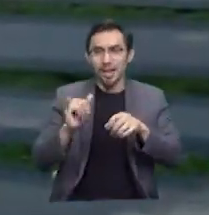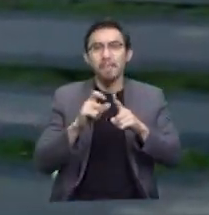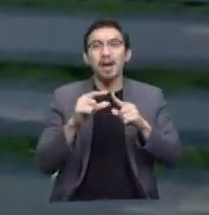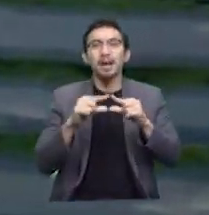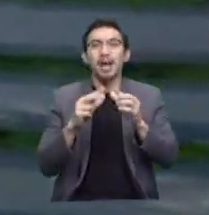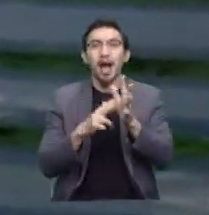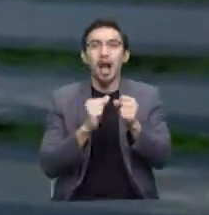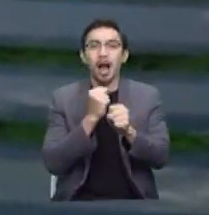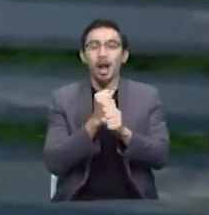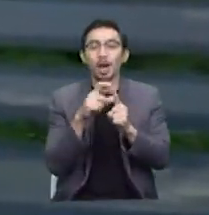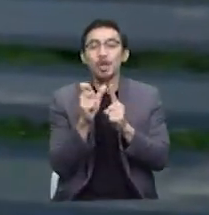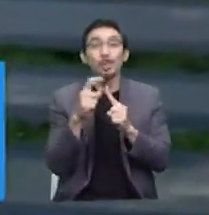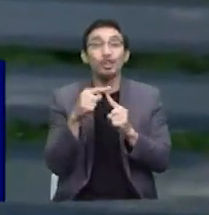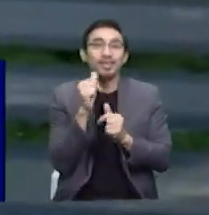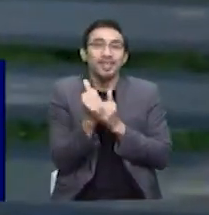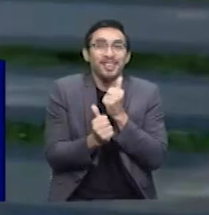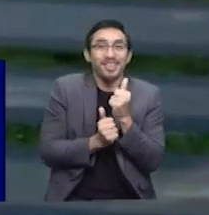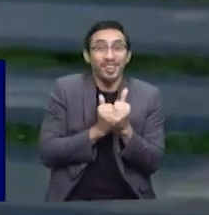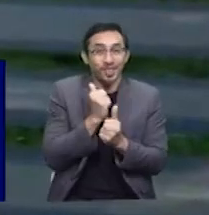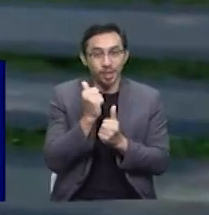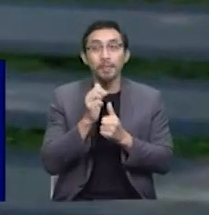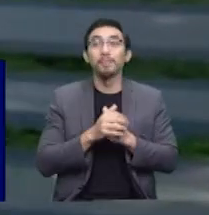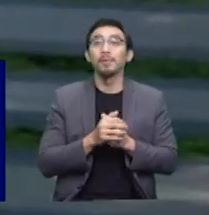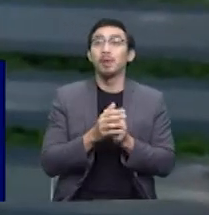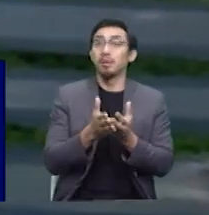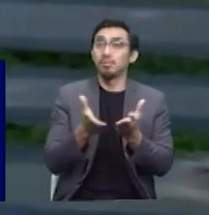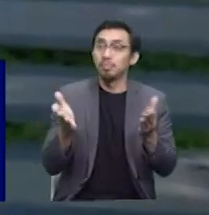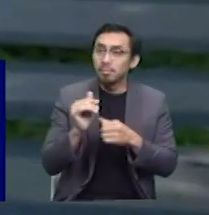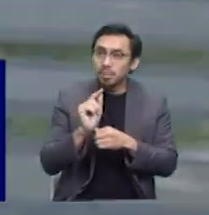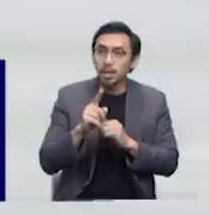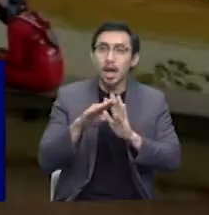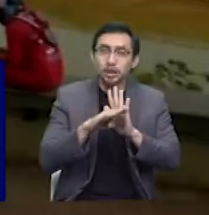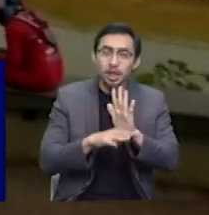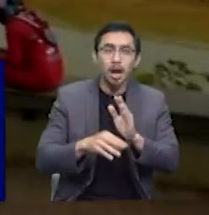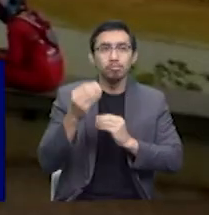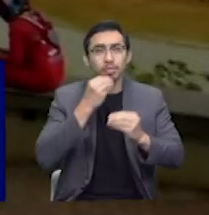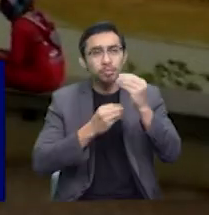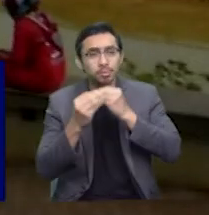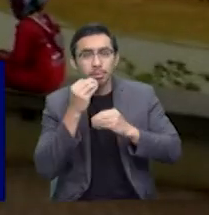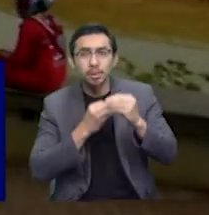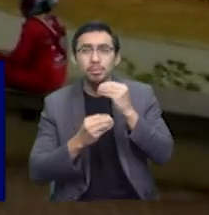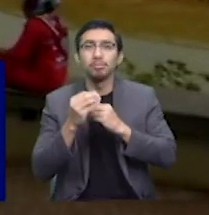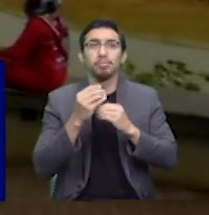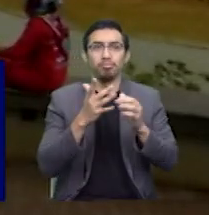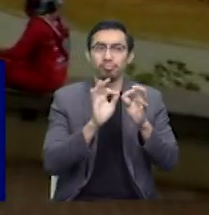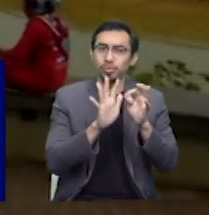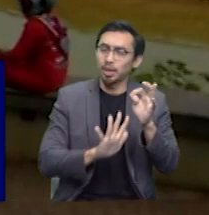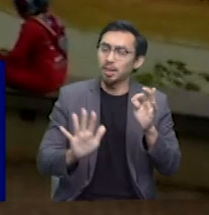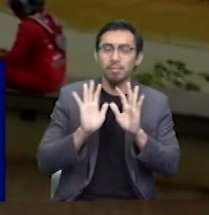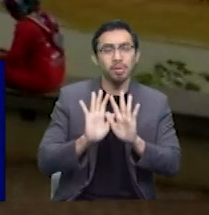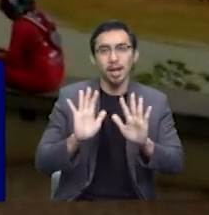jangan khawatir, karena ada festival kuliner yang menyajikan beragam menu Nusantara. Sementara itu,